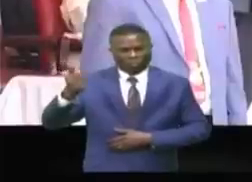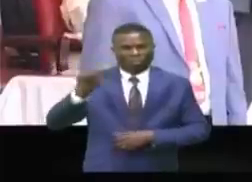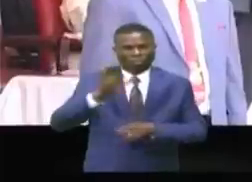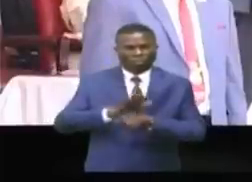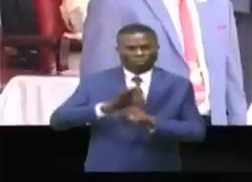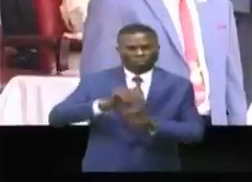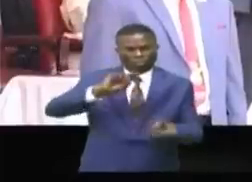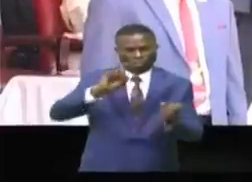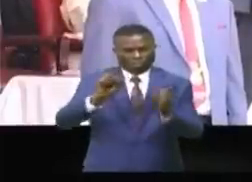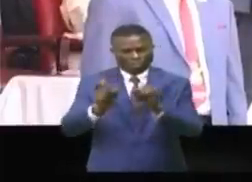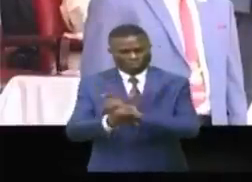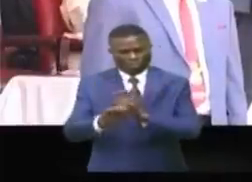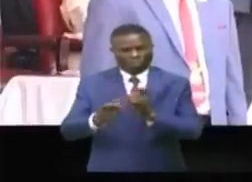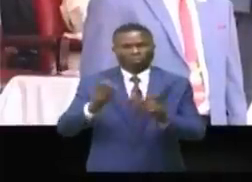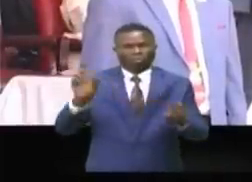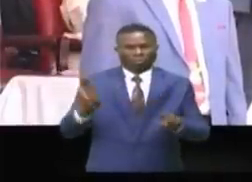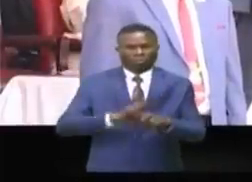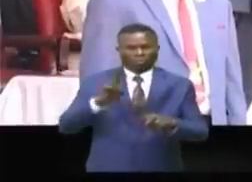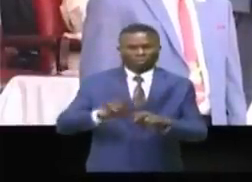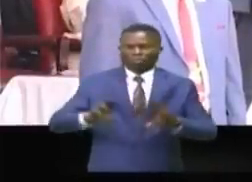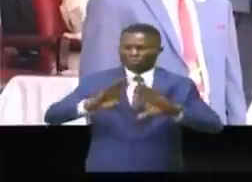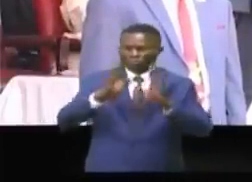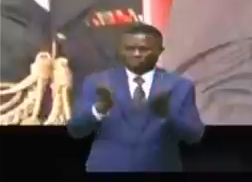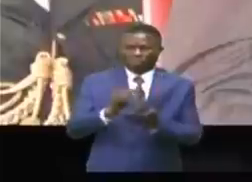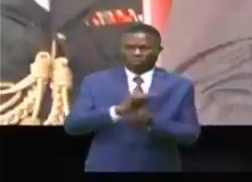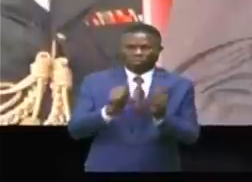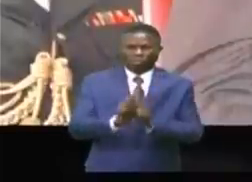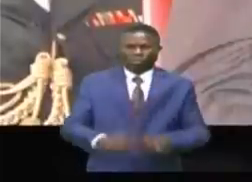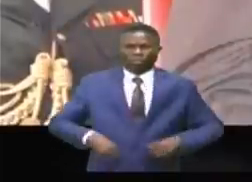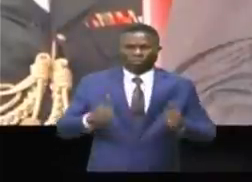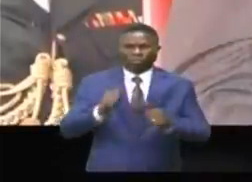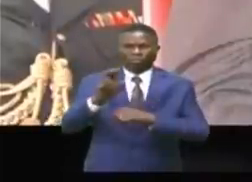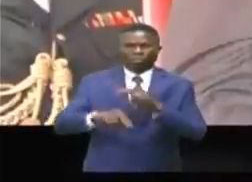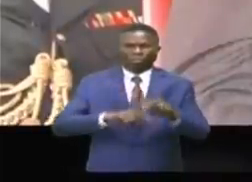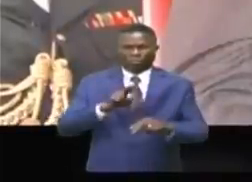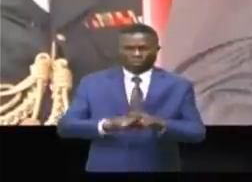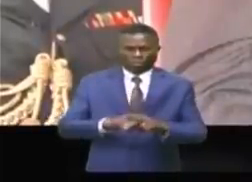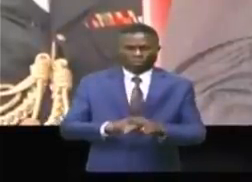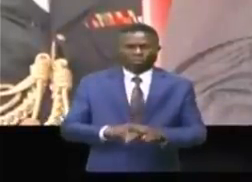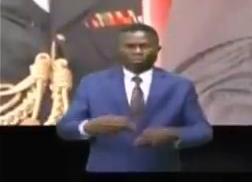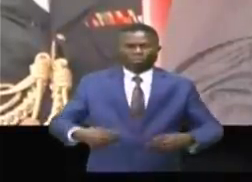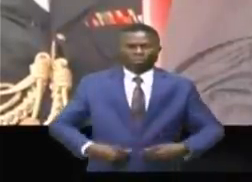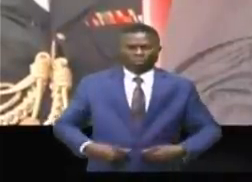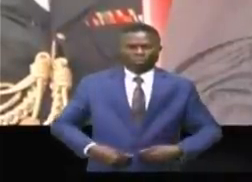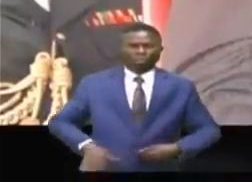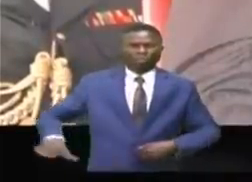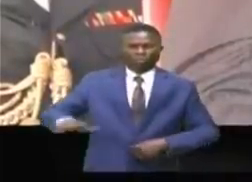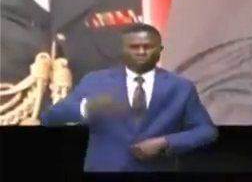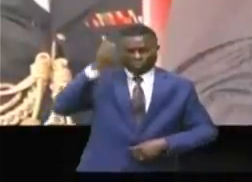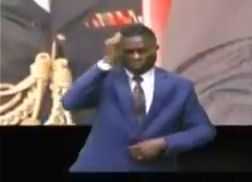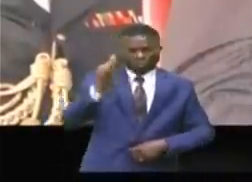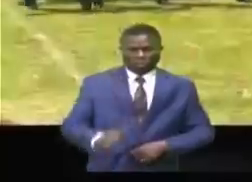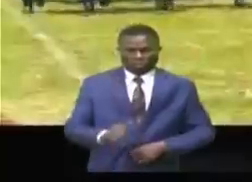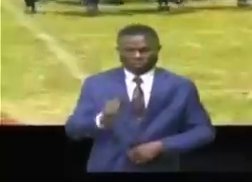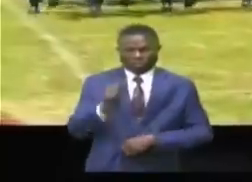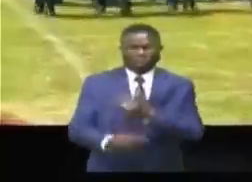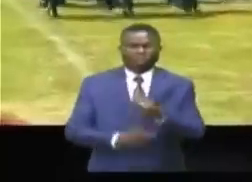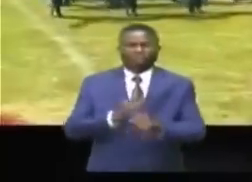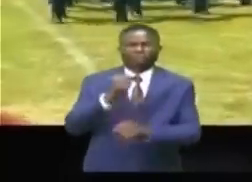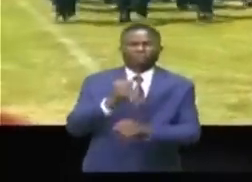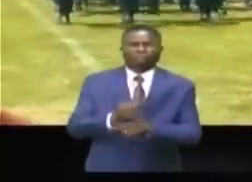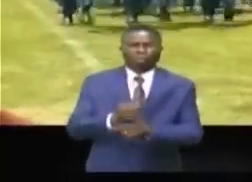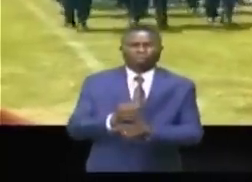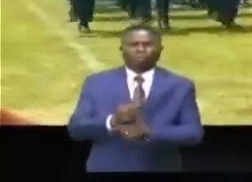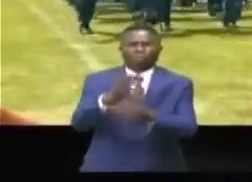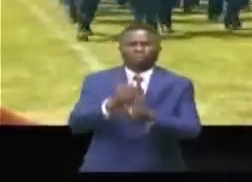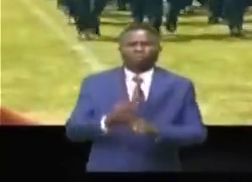réformes applicables dans tous les secteurs de la vie nationale. Ce jeune État de l'Afrique australe, indépendant 20 ans après la République démocratique